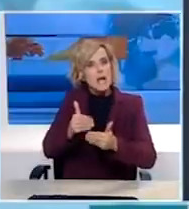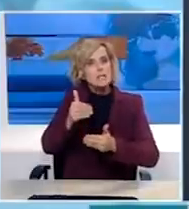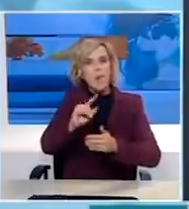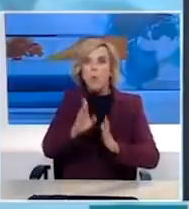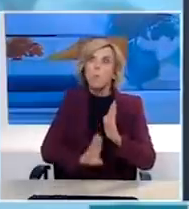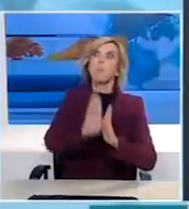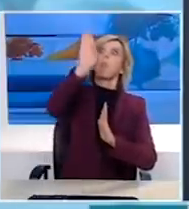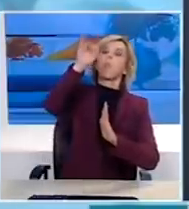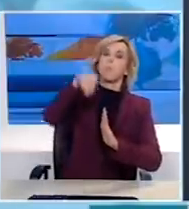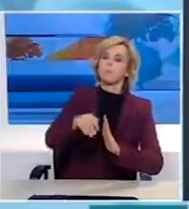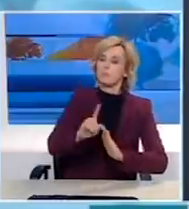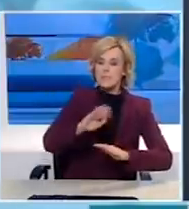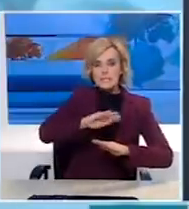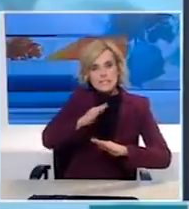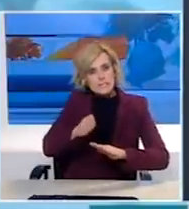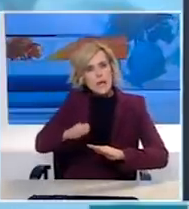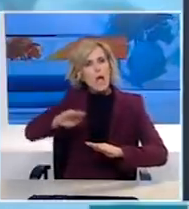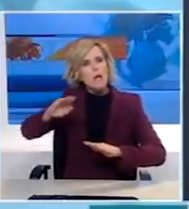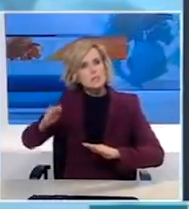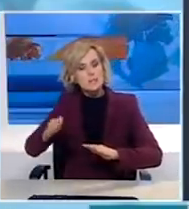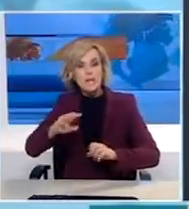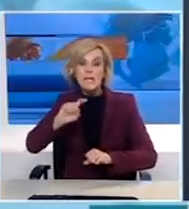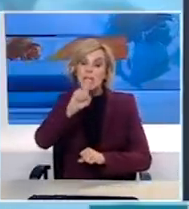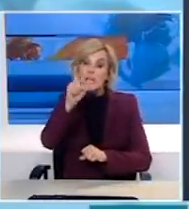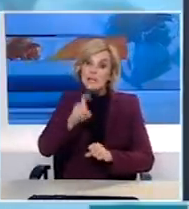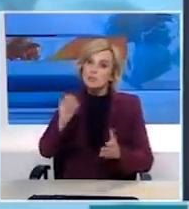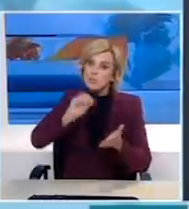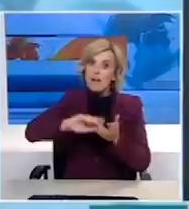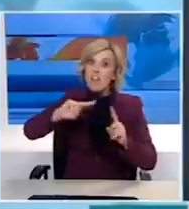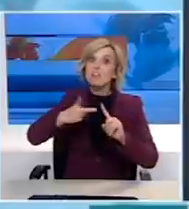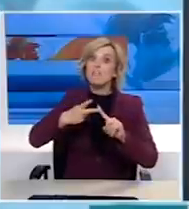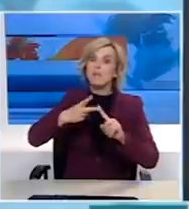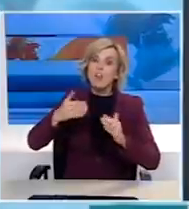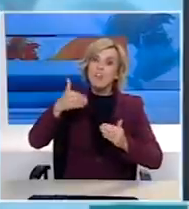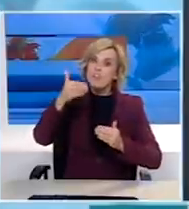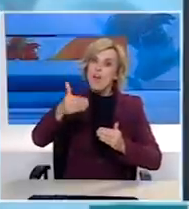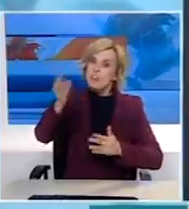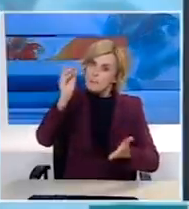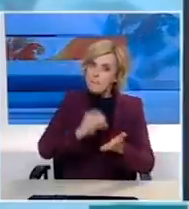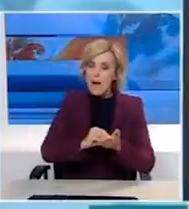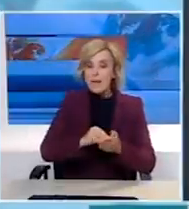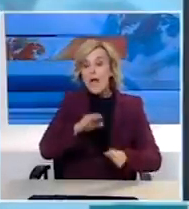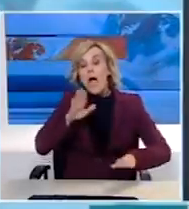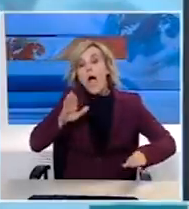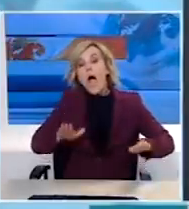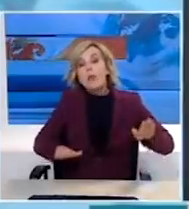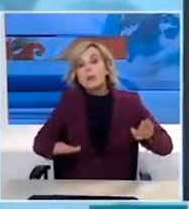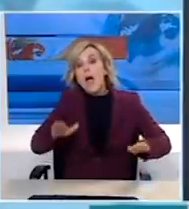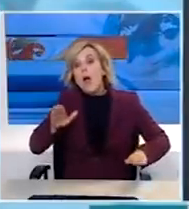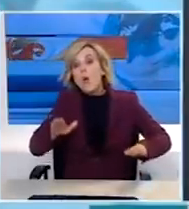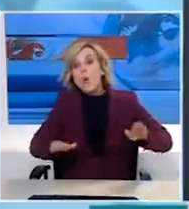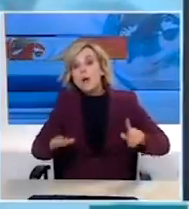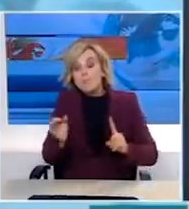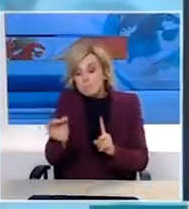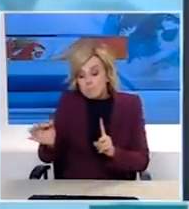πάμε, μιλάμε για την πιθανότητα ενός δεύτερου κύματος κάποια στιγμή στο μέλλον, ανάλογη με την κυκλοφορία του ιού, με την ανοσία που θα